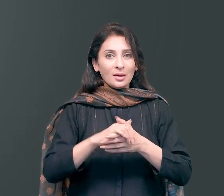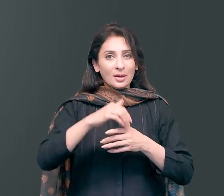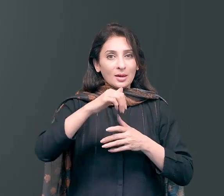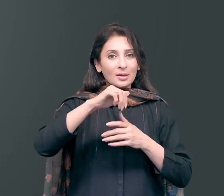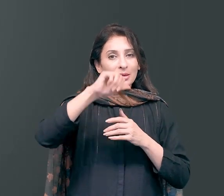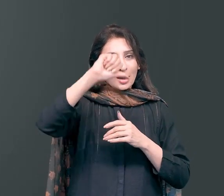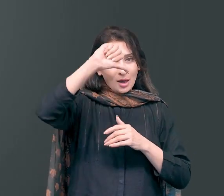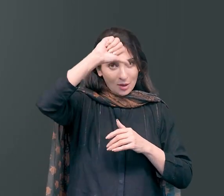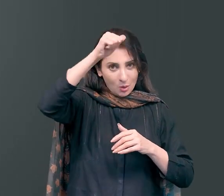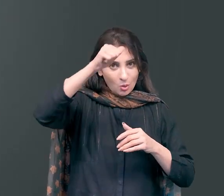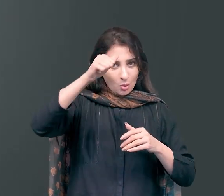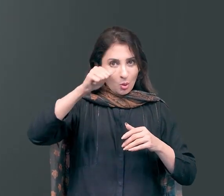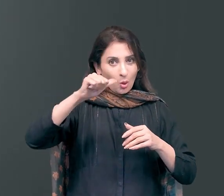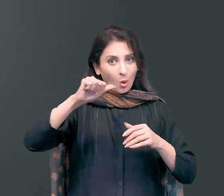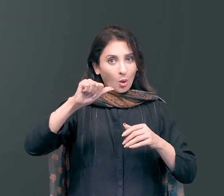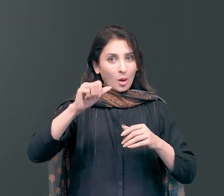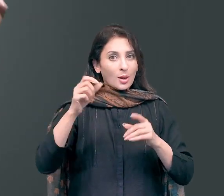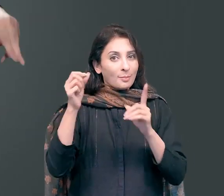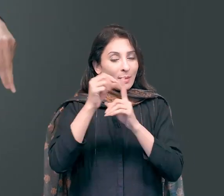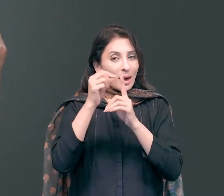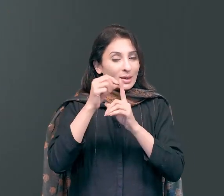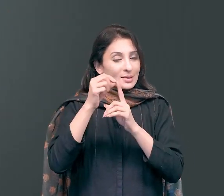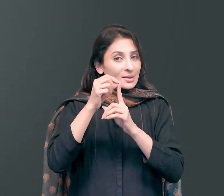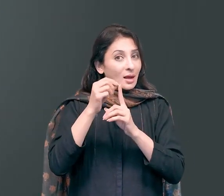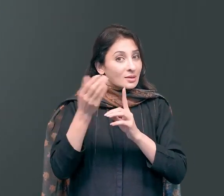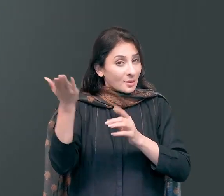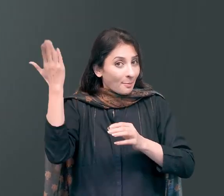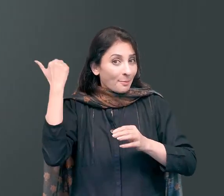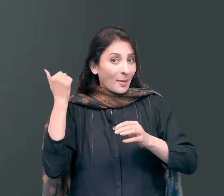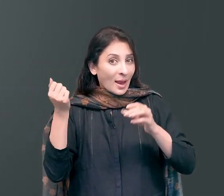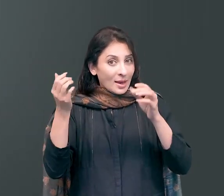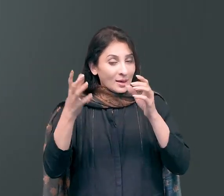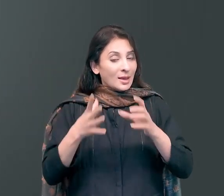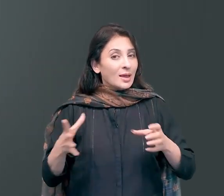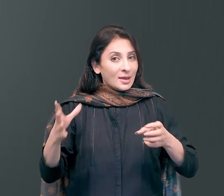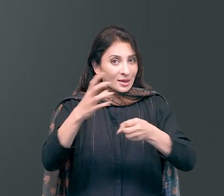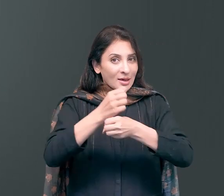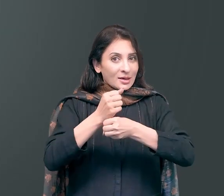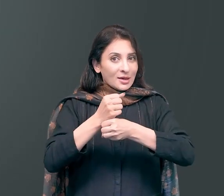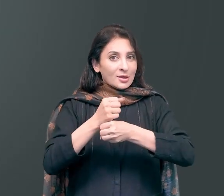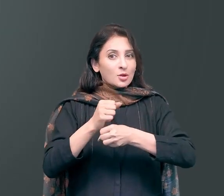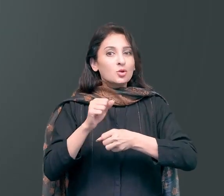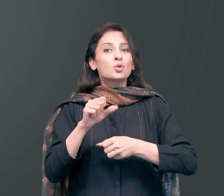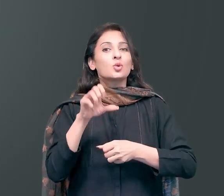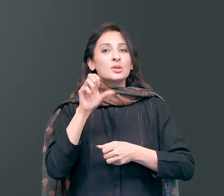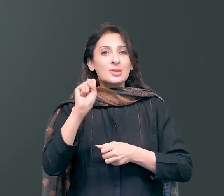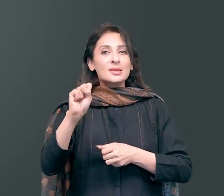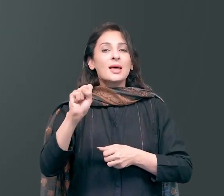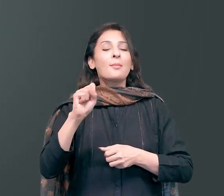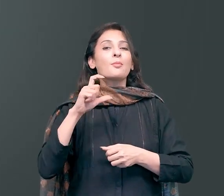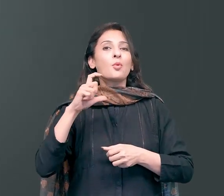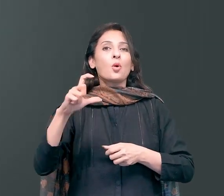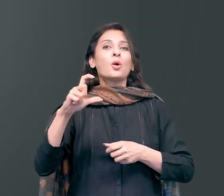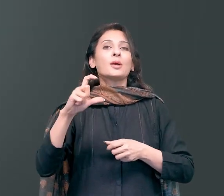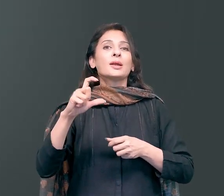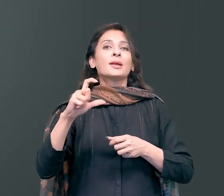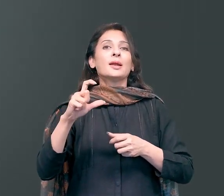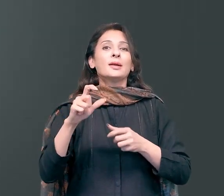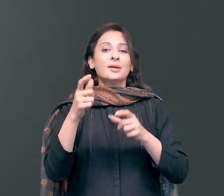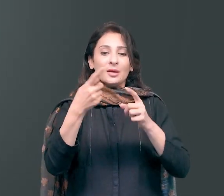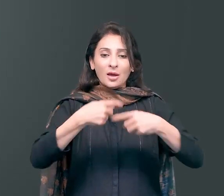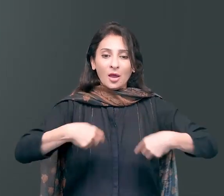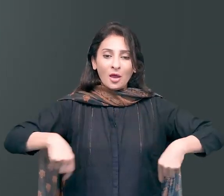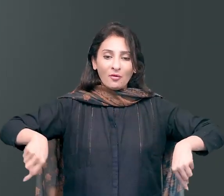تو کانٹیننٹ کا مطلب ہے کہ اس علاقے میں مختلف ممالک ہیں، مختلف اقوام ہیں،